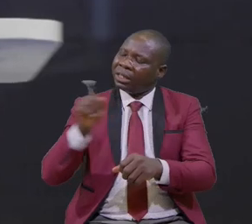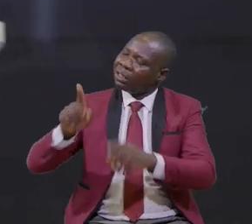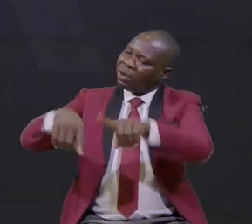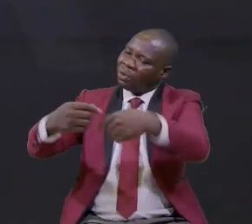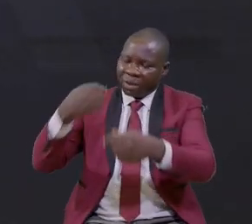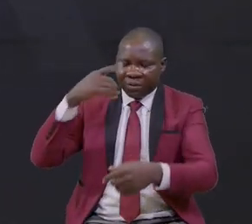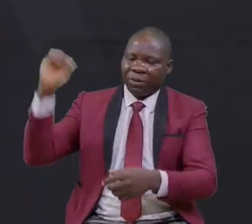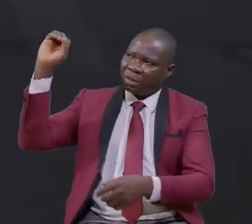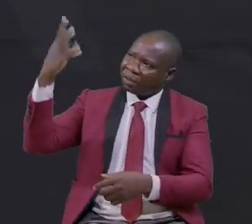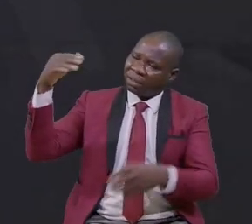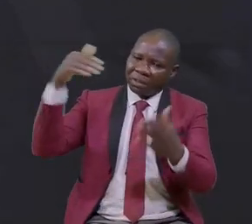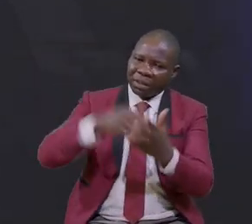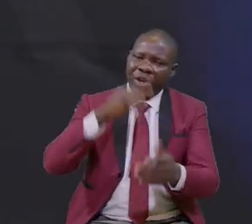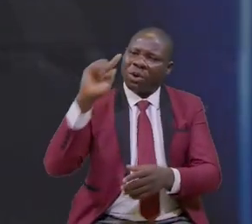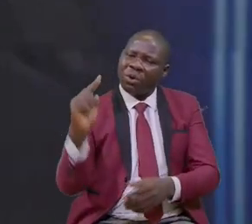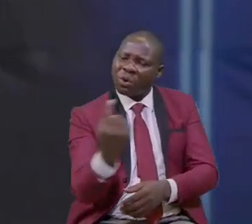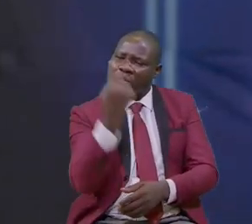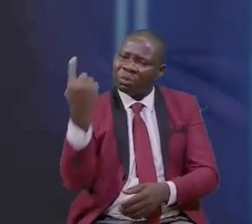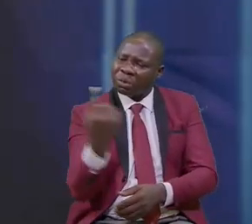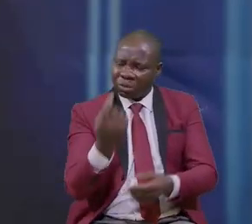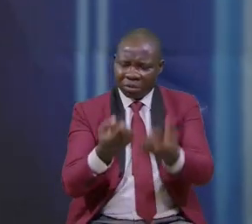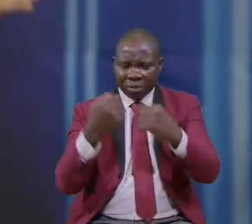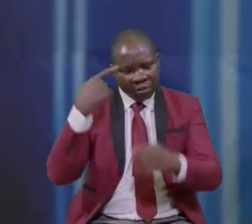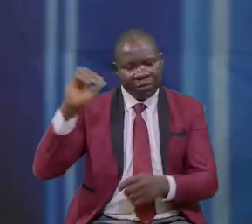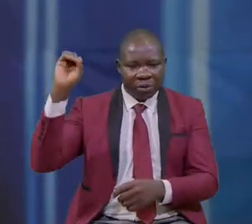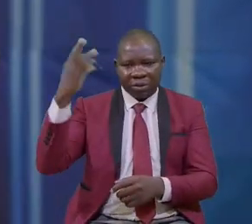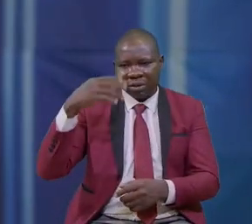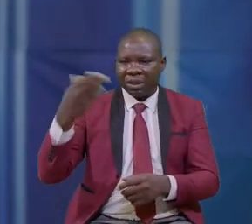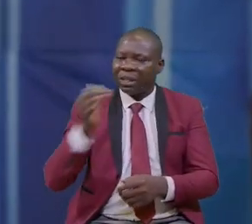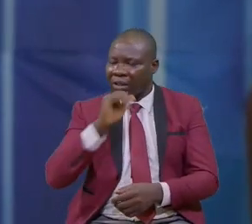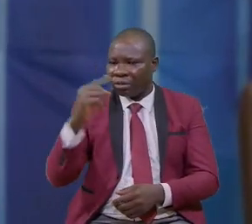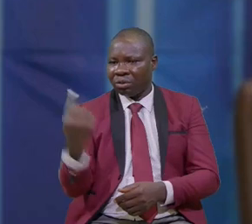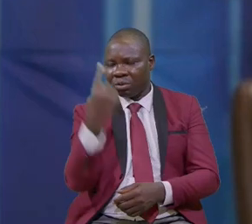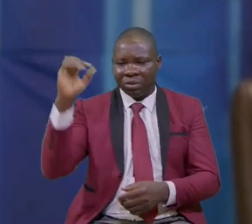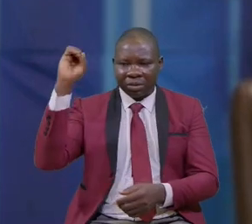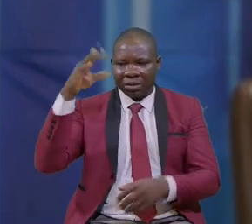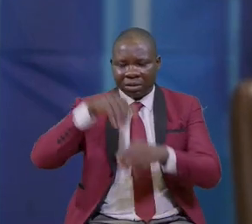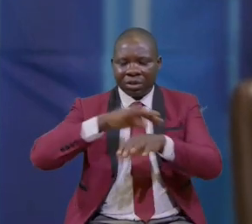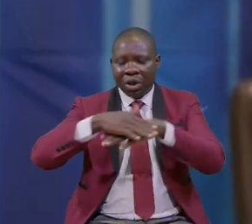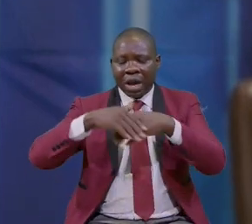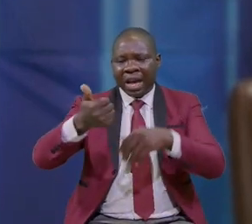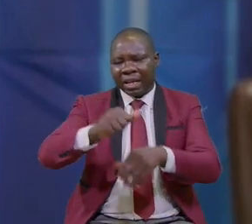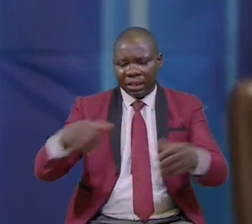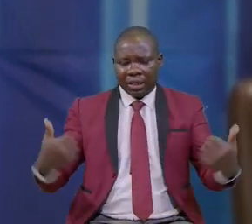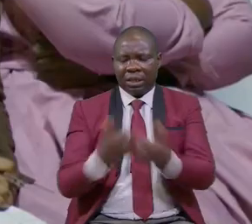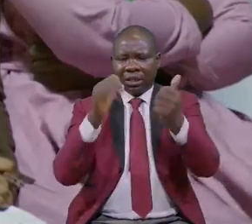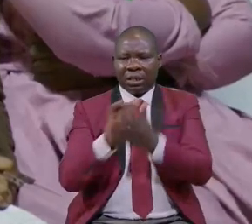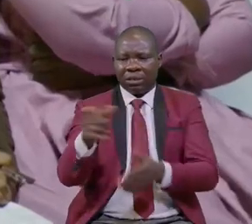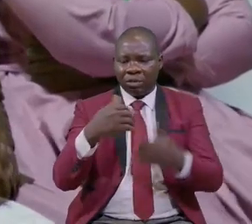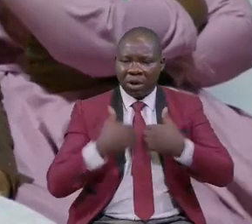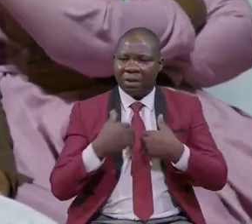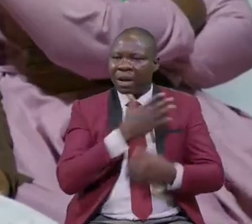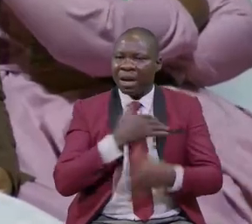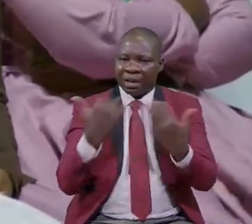grâce. Il vient toujours pour la grâce. Il y a toujours la grâce, quels que soient les défis que tu as. Et ce soir, tu seras ce que tu